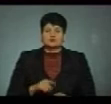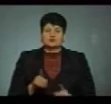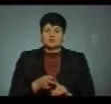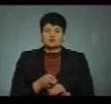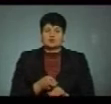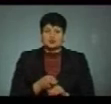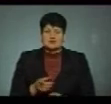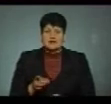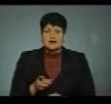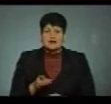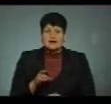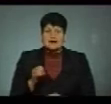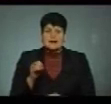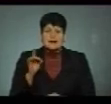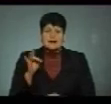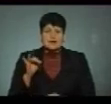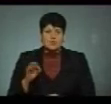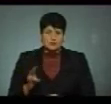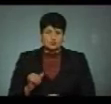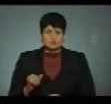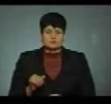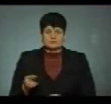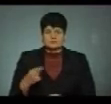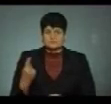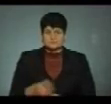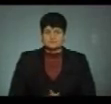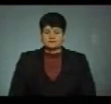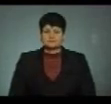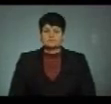стосується регіону Тернопільщини і також України?